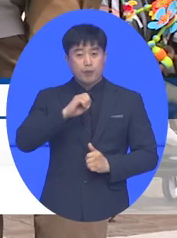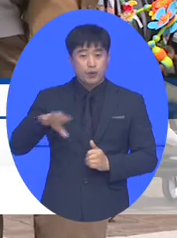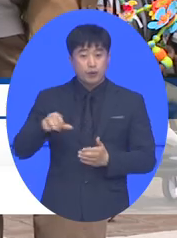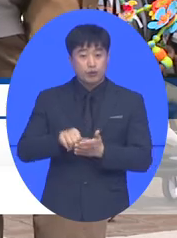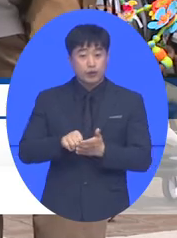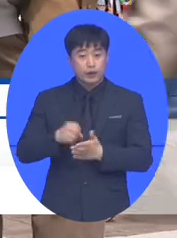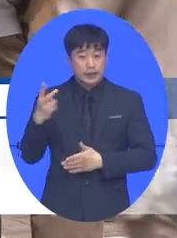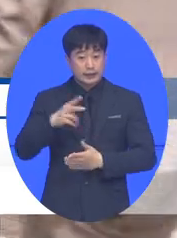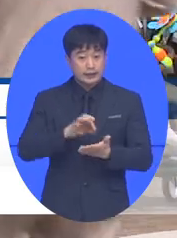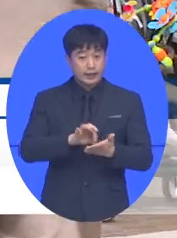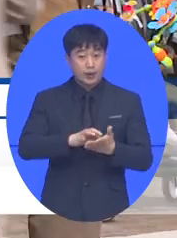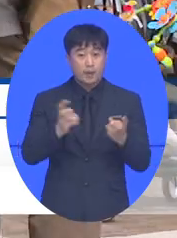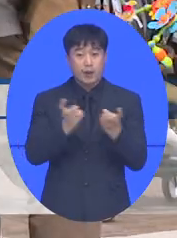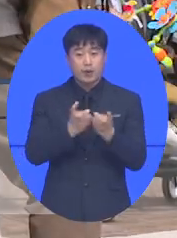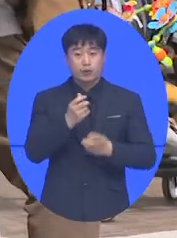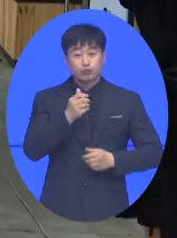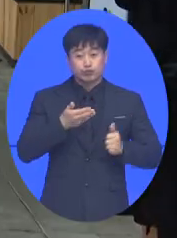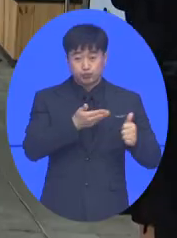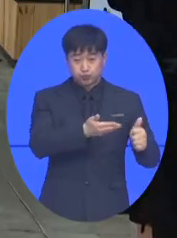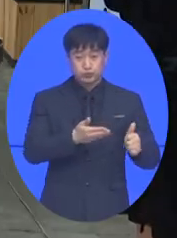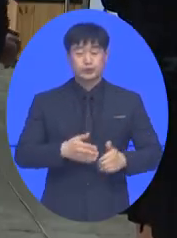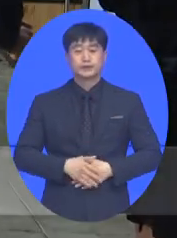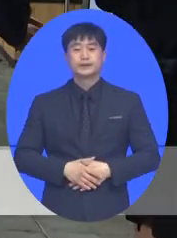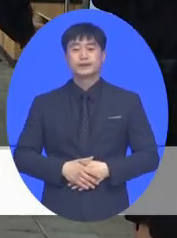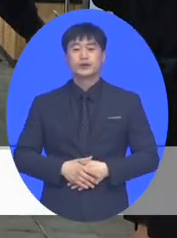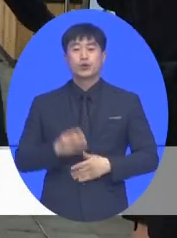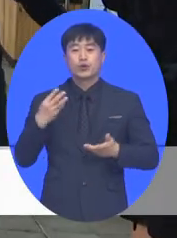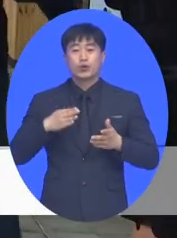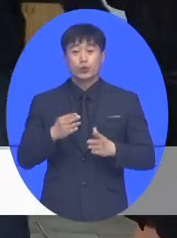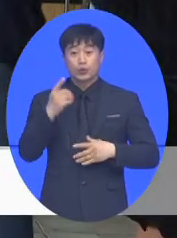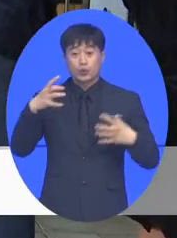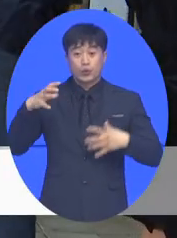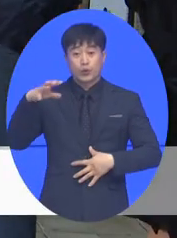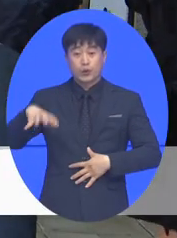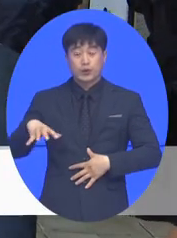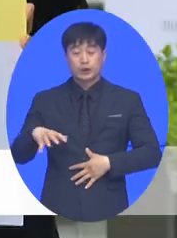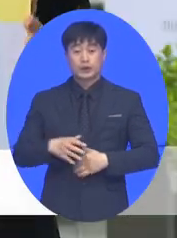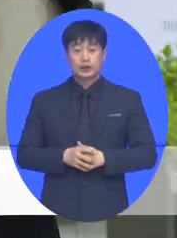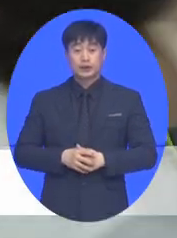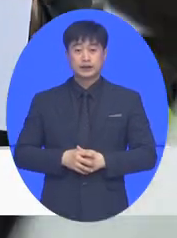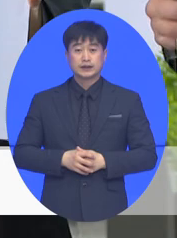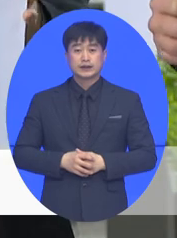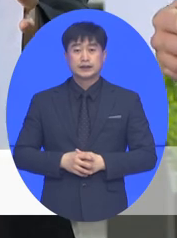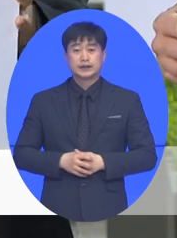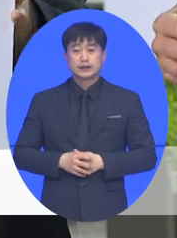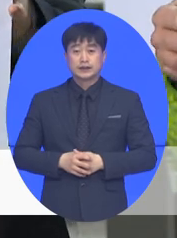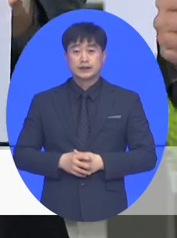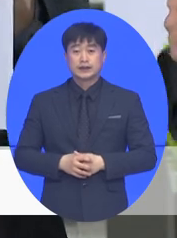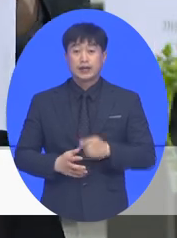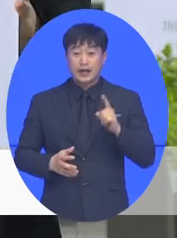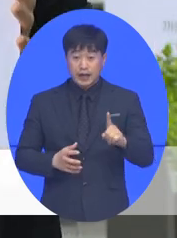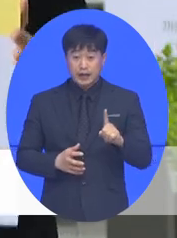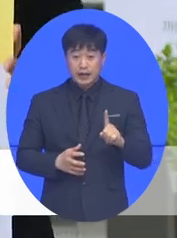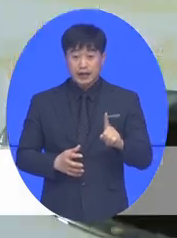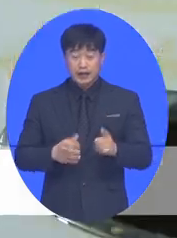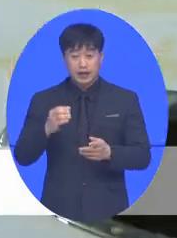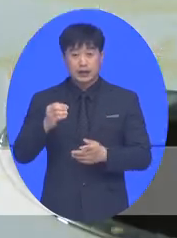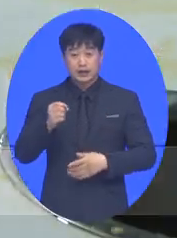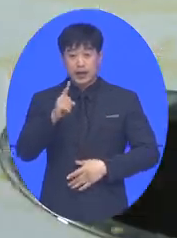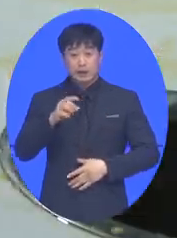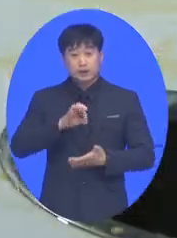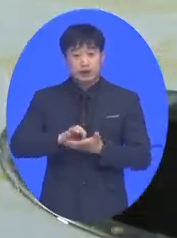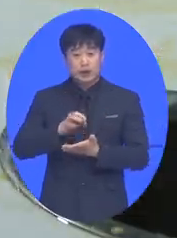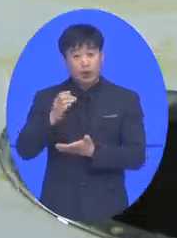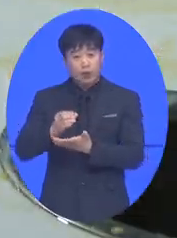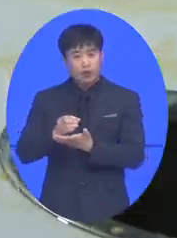폐기물에 재활용 방법을 알려드리기 위해서 경기도 청사에선 단 하나의료용 컵 사용도 허용이 안 됩니다